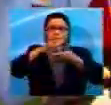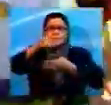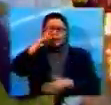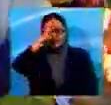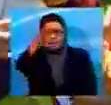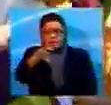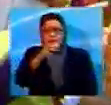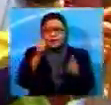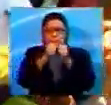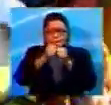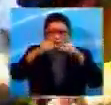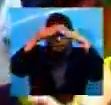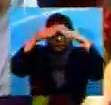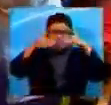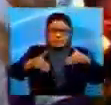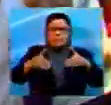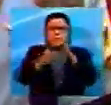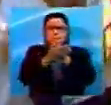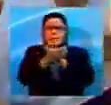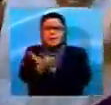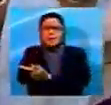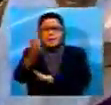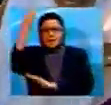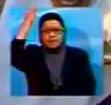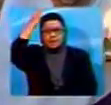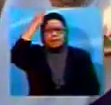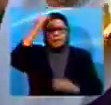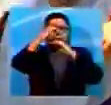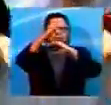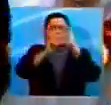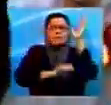dengan penekanan kepada kemahiran berfikiran Aras tinggi